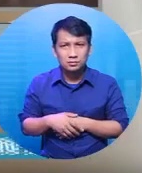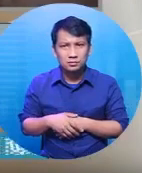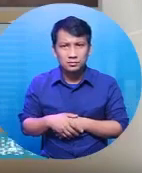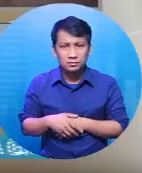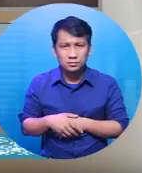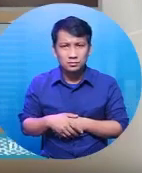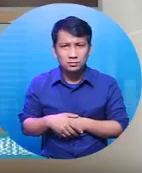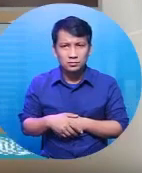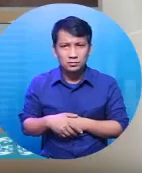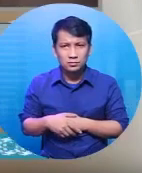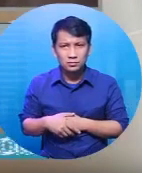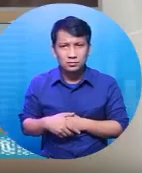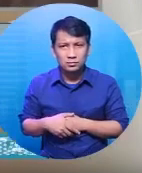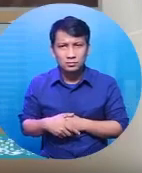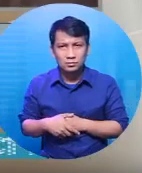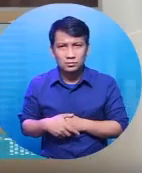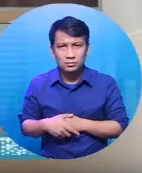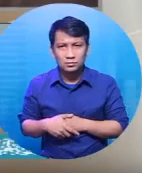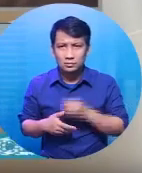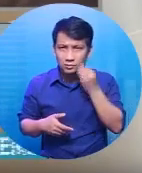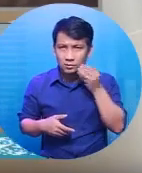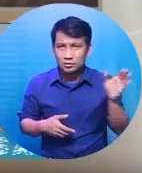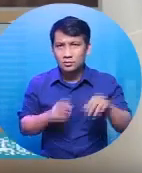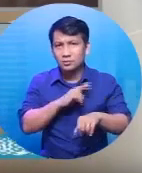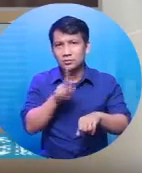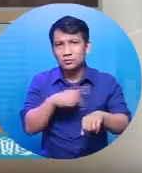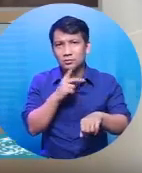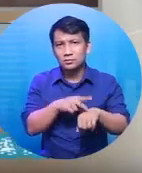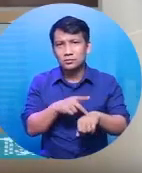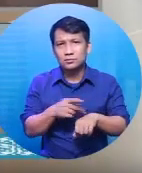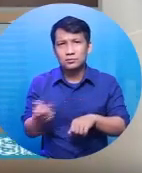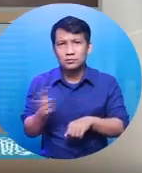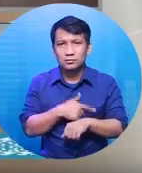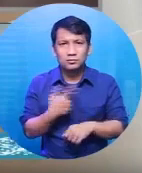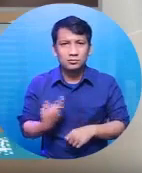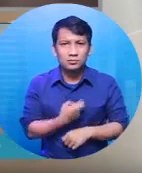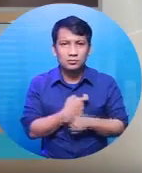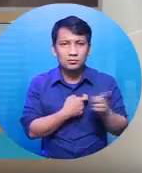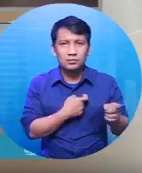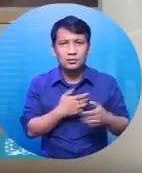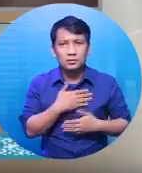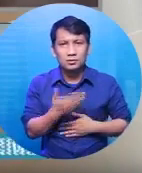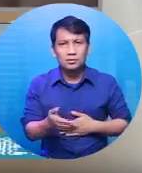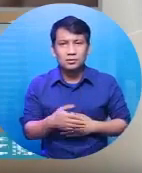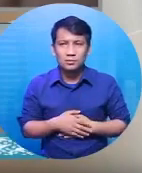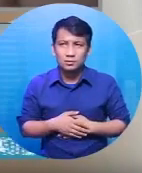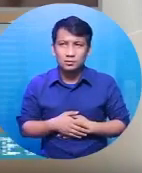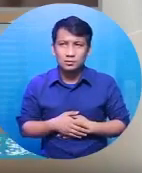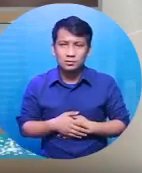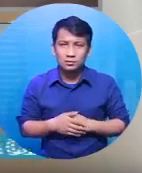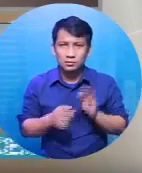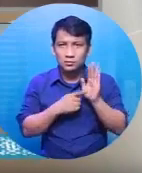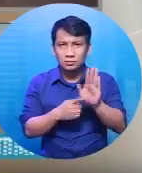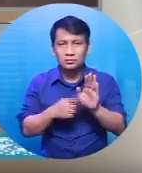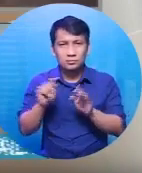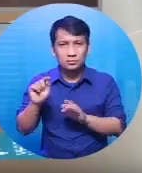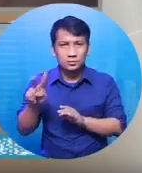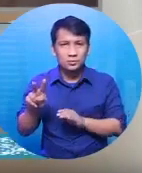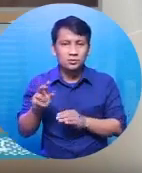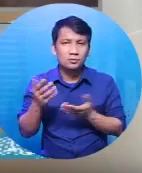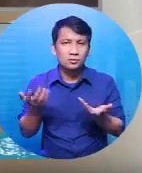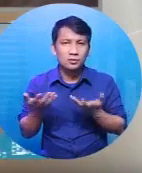ka. Nag-rebelde yan, sir, kaya lumayo sa akin yan. Masakit yung loob. Nag-rebelde po yan. Pinakita mo sa TV, sa buong